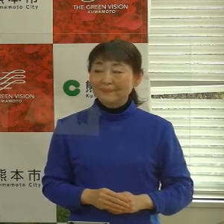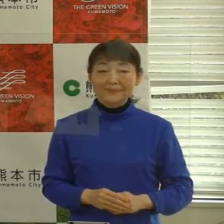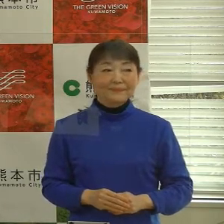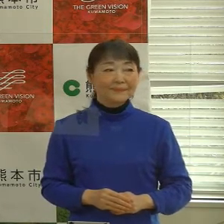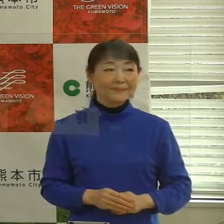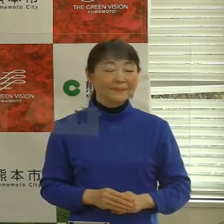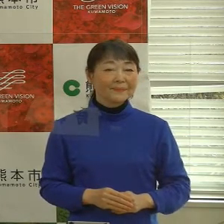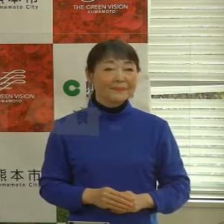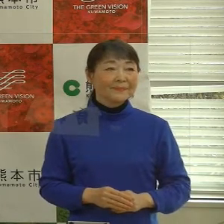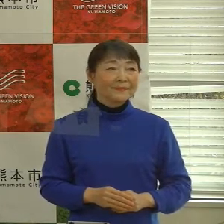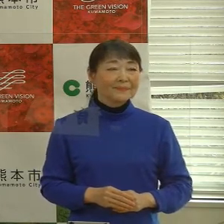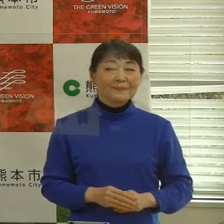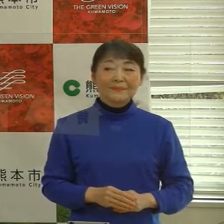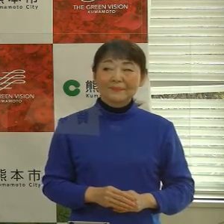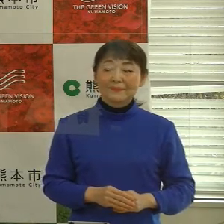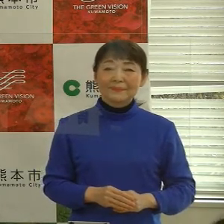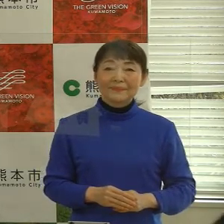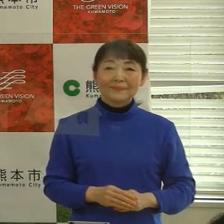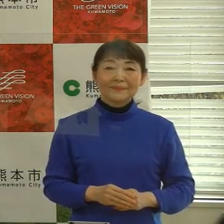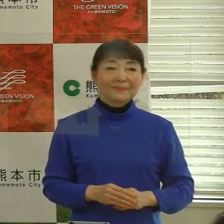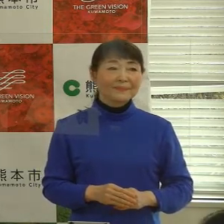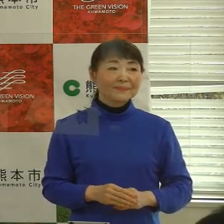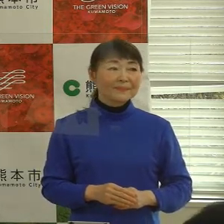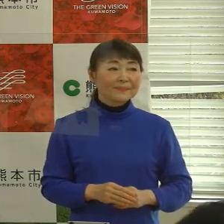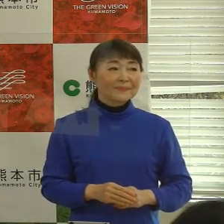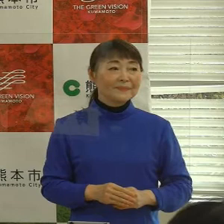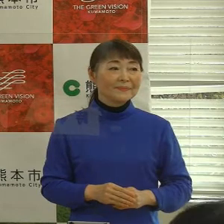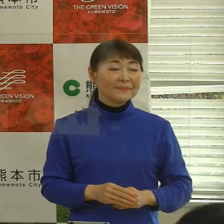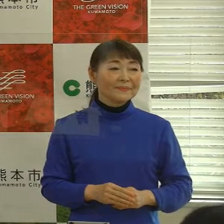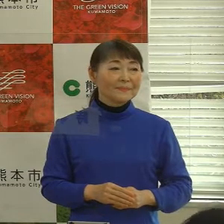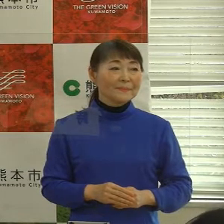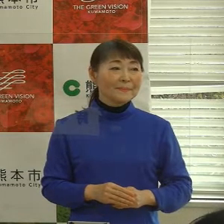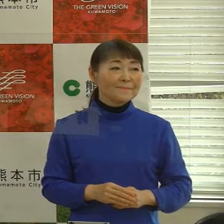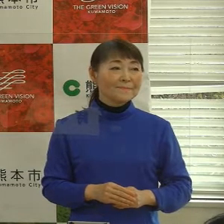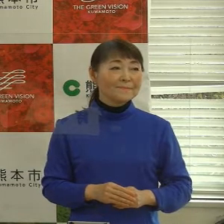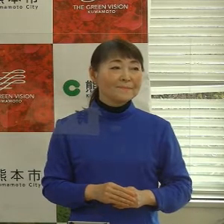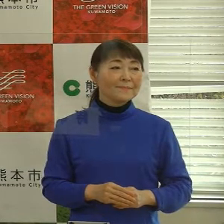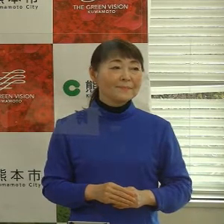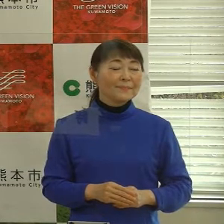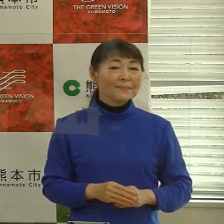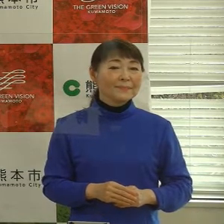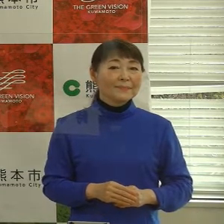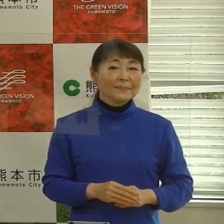はい、じゃあどうぞ熊井さん。どっちか、どうなったかな、ごめんな